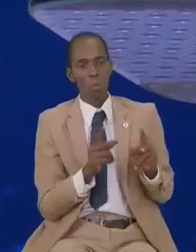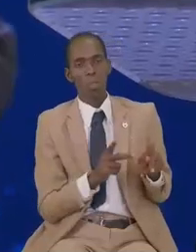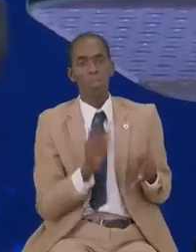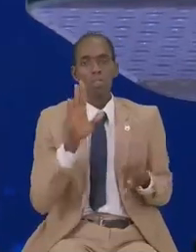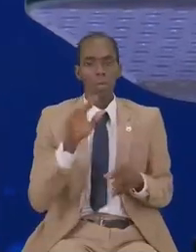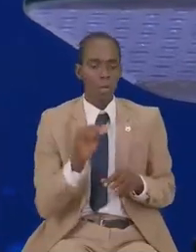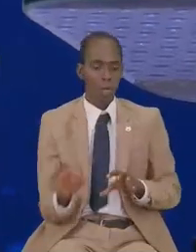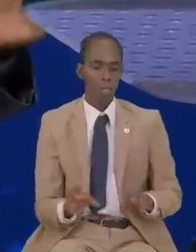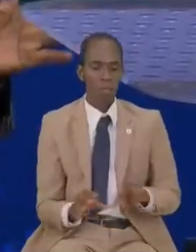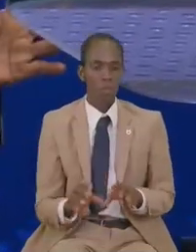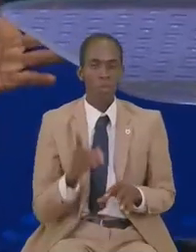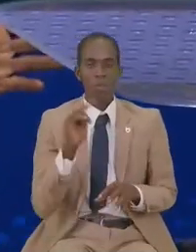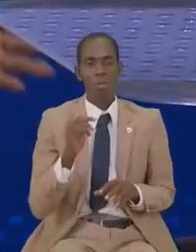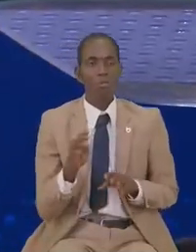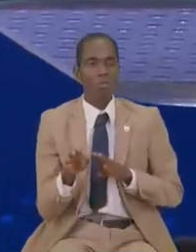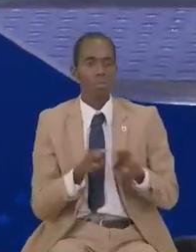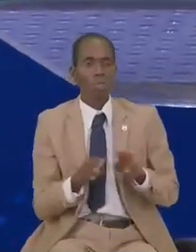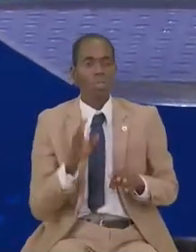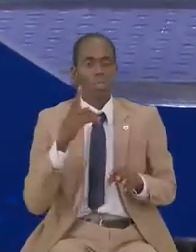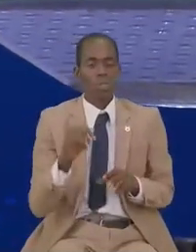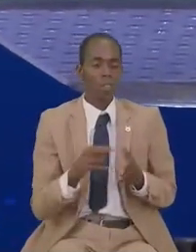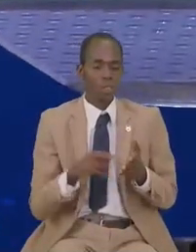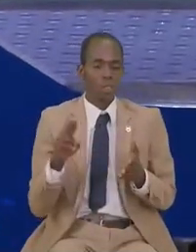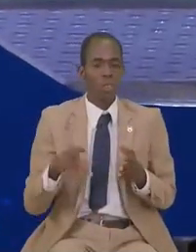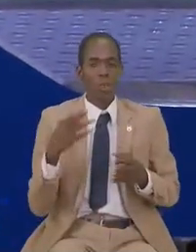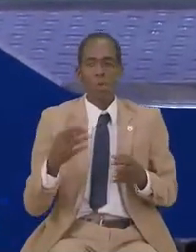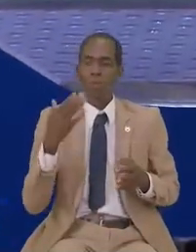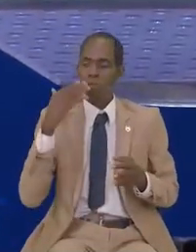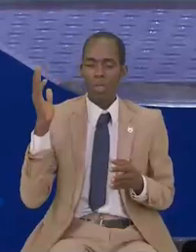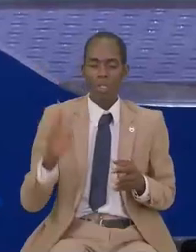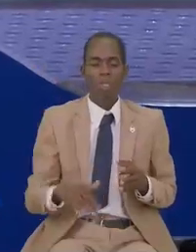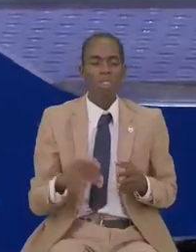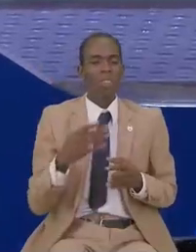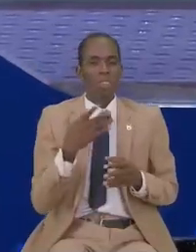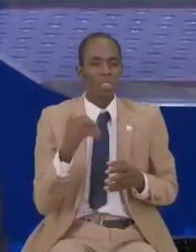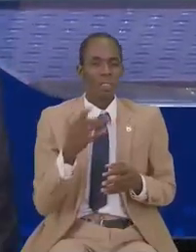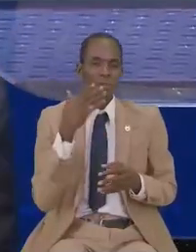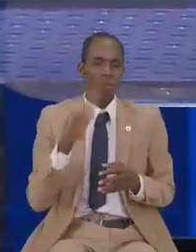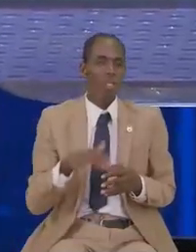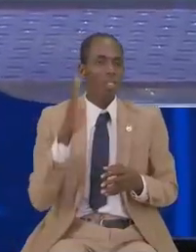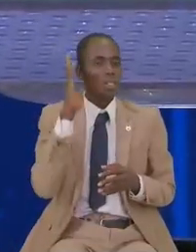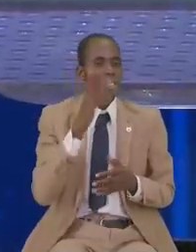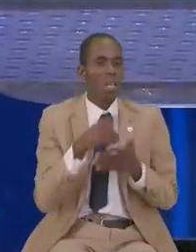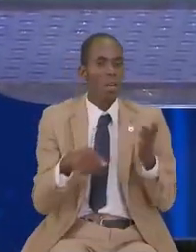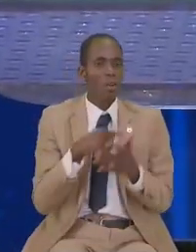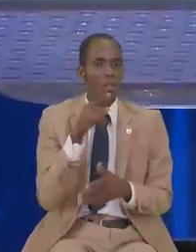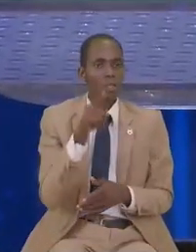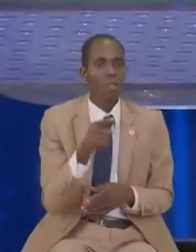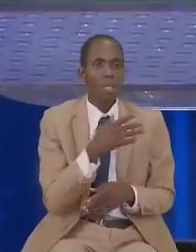Ton action, ton comportement, la conséquence de ton caractère, ta méchanceté te châtiera et